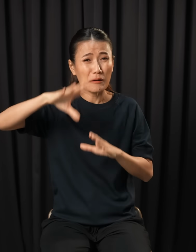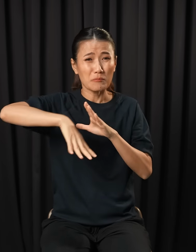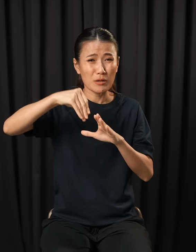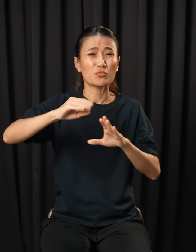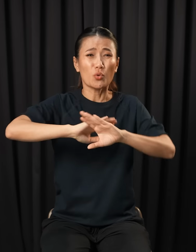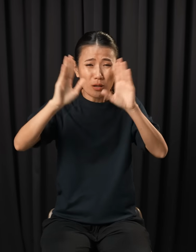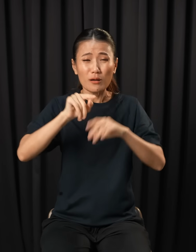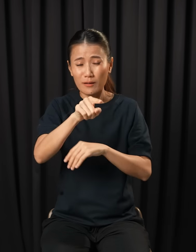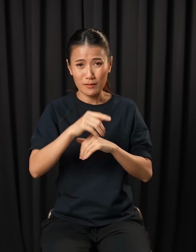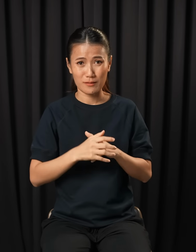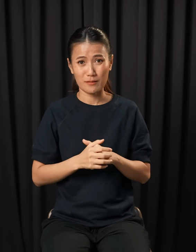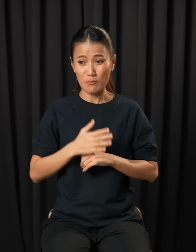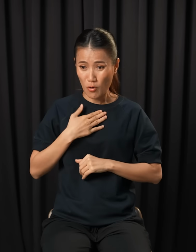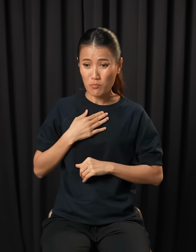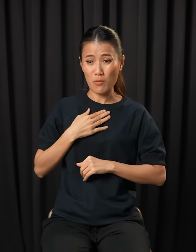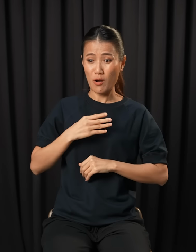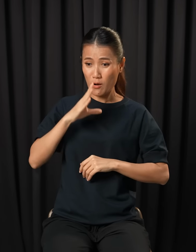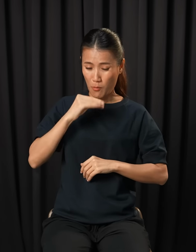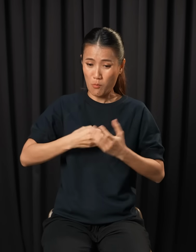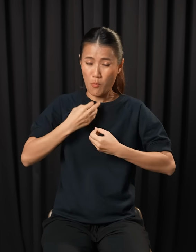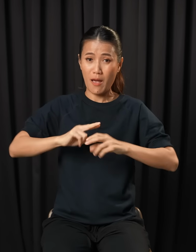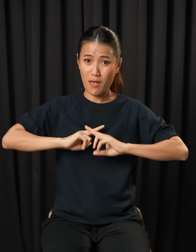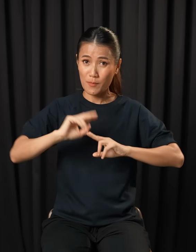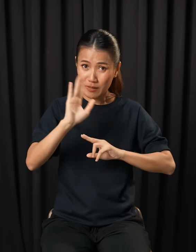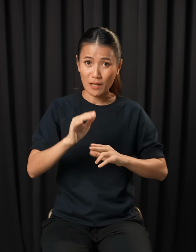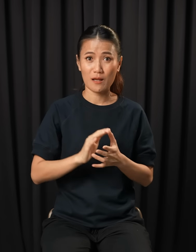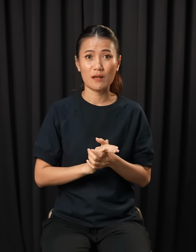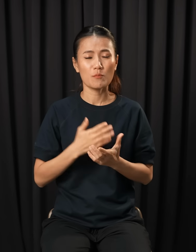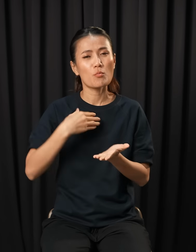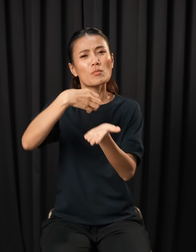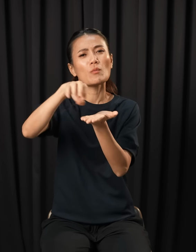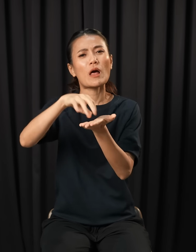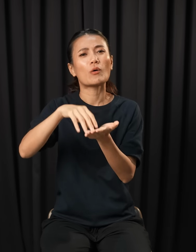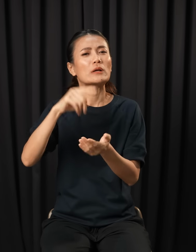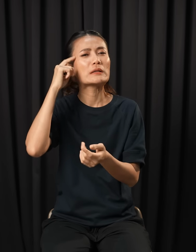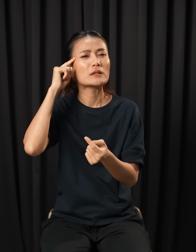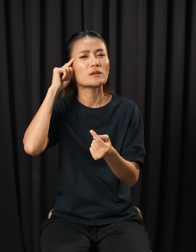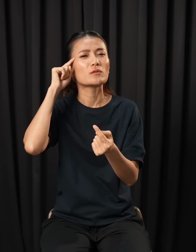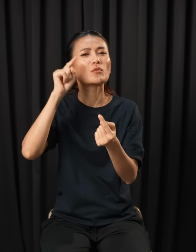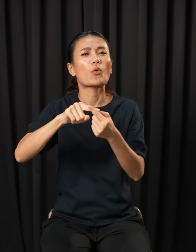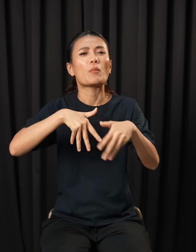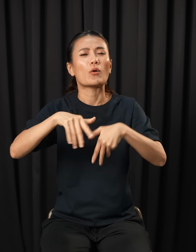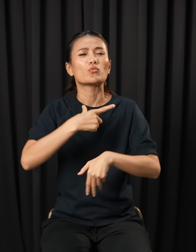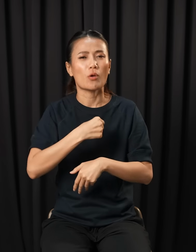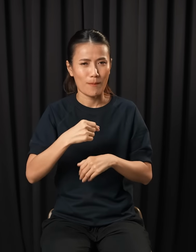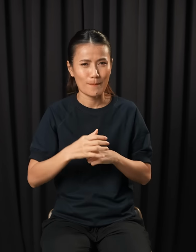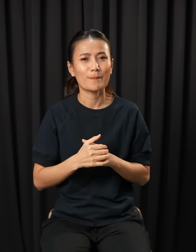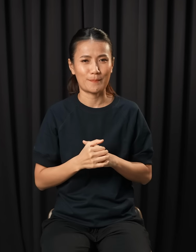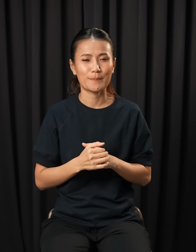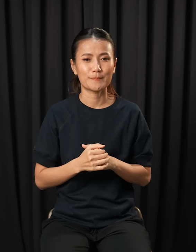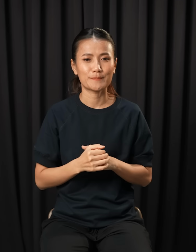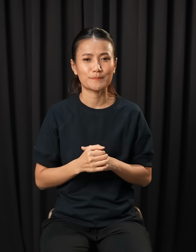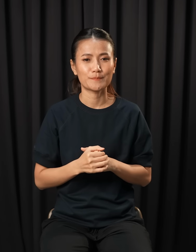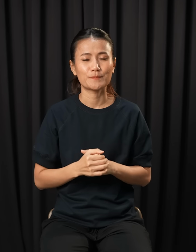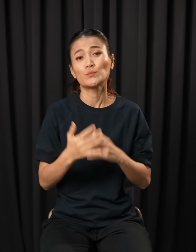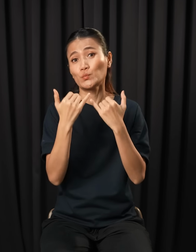บายใส่เข้าไปอันที่รีทวีตมากที่สุดในกลุ่ม Twitter อ่ะมันก็คือยกเลิกเกณฑ์ทหารเพราะฉะนั้นผมมาพูดกับอาจารย์เนี่ยผมไม่ได้นั่งเถียงมาก็คือว่าอันนี้ผมมั่นใจว่าเป็นอันที่โด